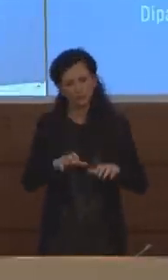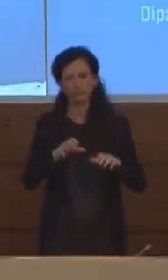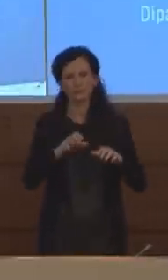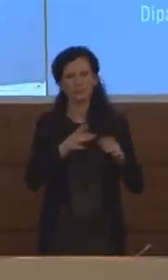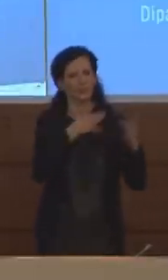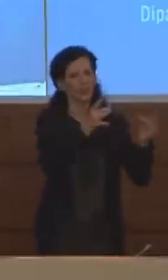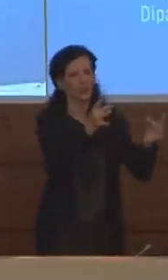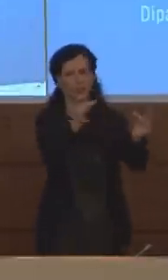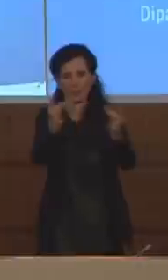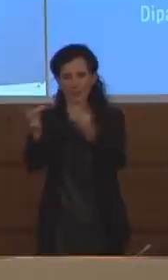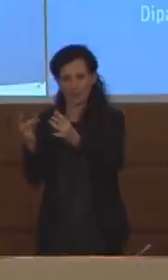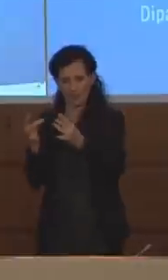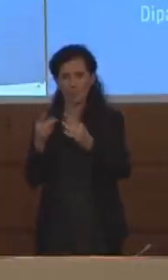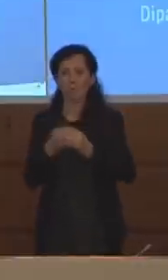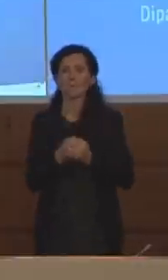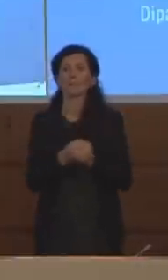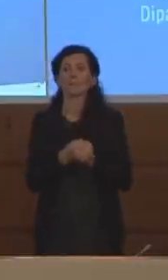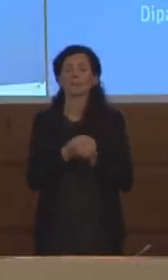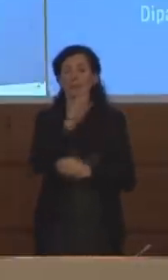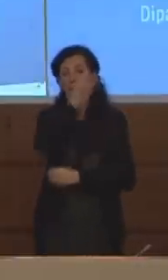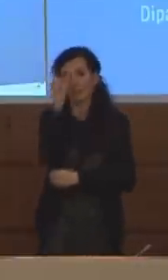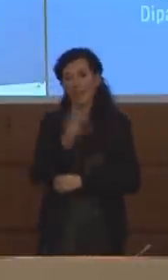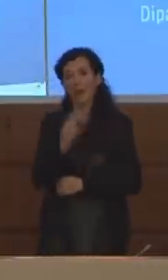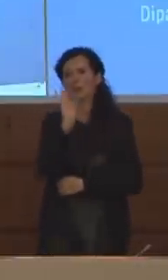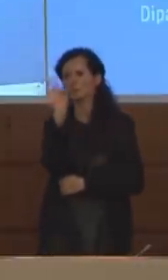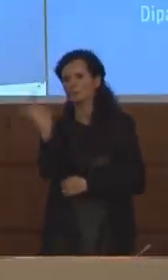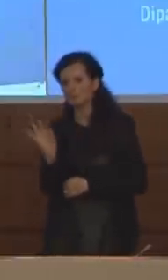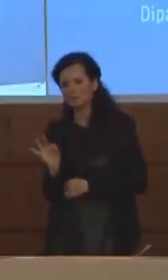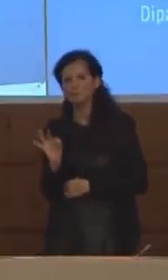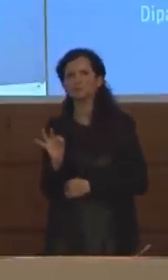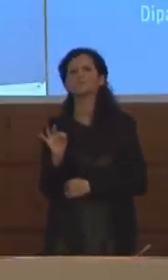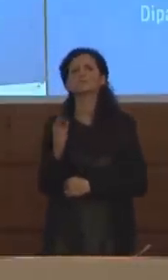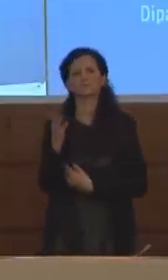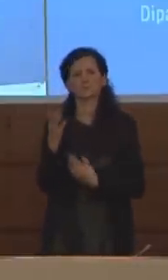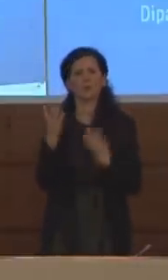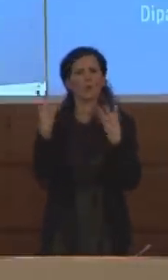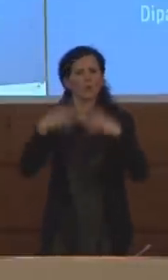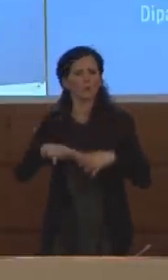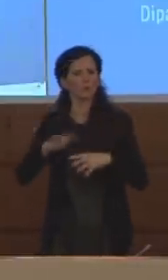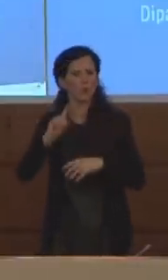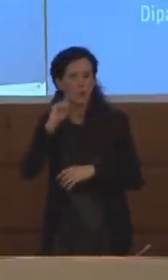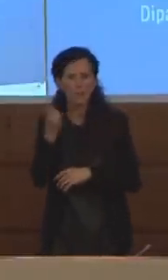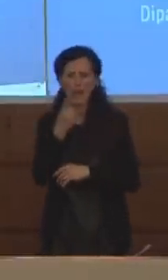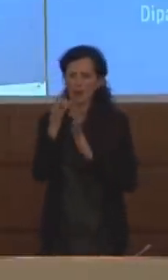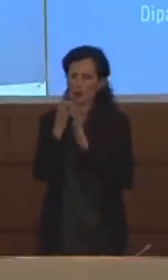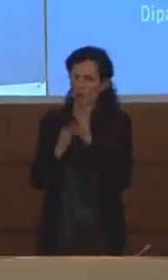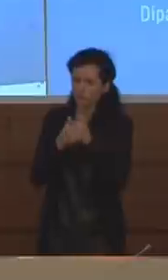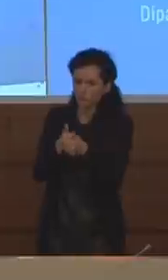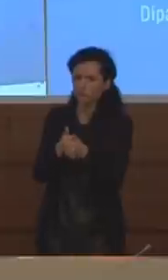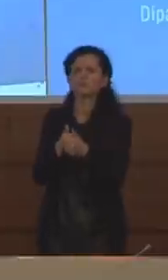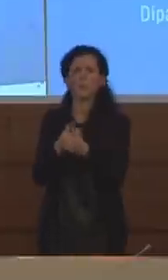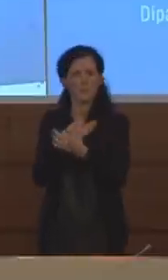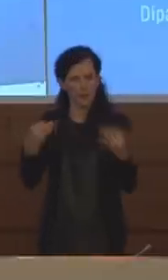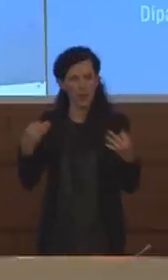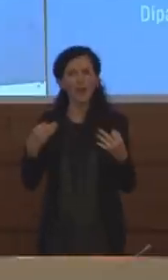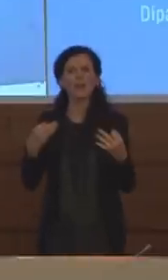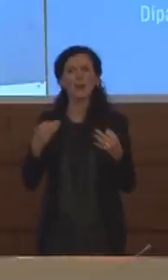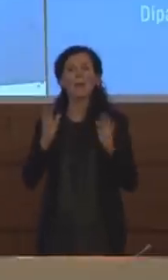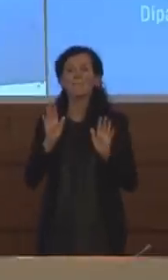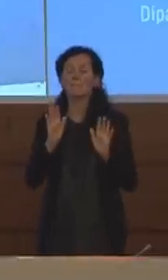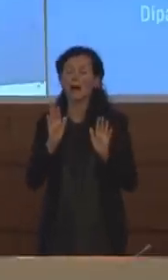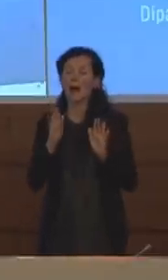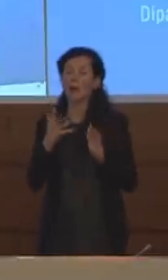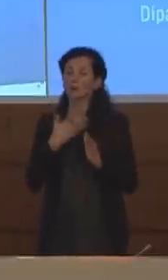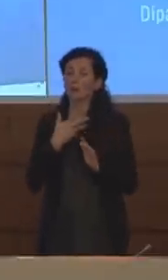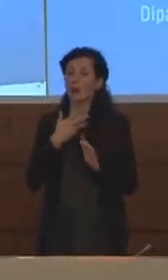ma al fatto che nelle zone dove dove ha funzionato di più dove c'è la circolazione più contenuta però la quantità di suscettibile ancora